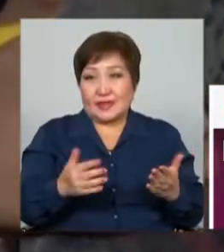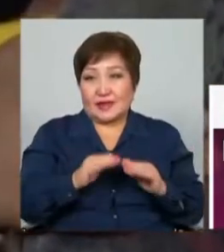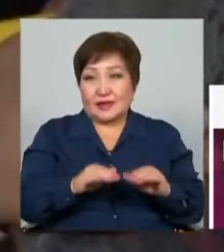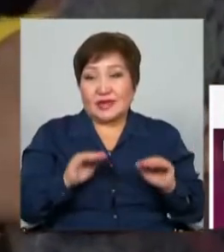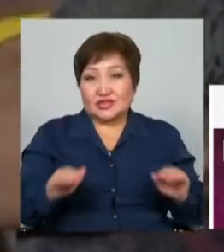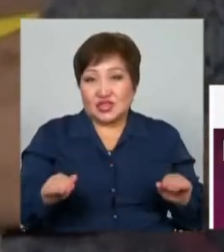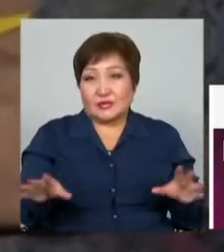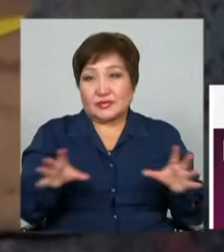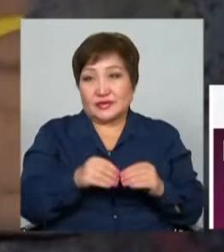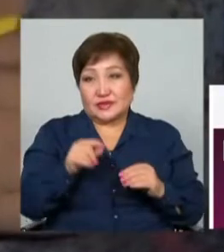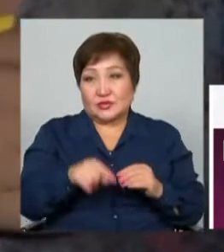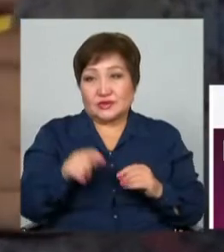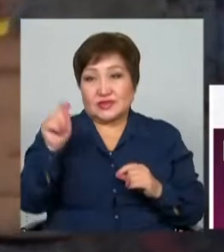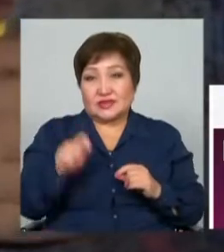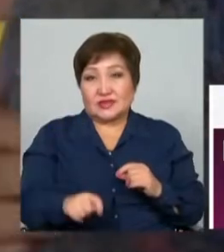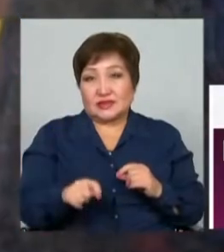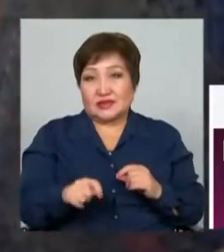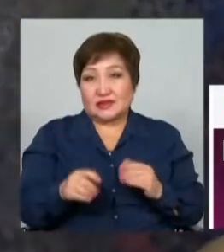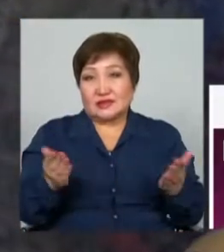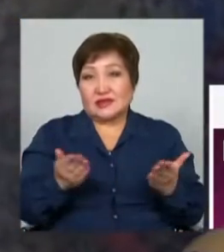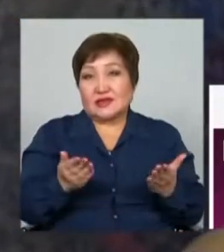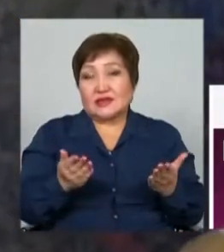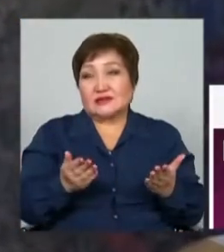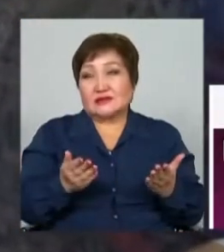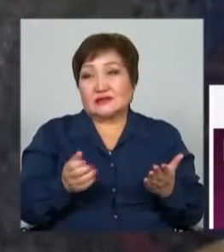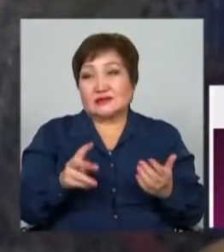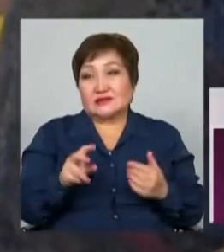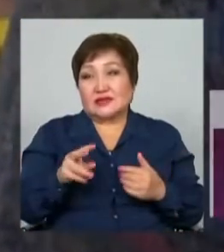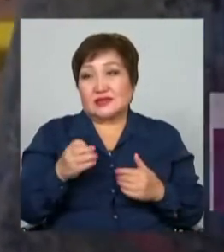енді жеріміз ғой. Қалайда ол жерде